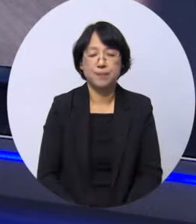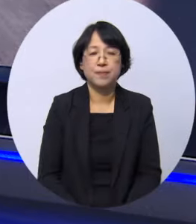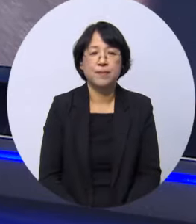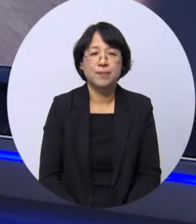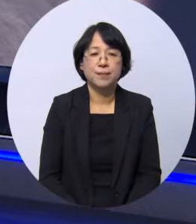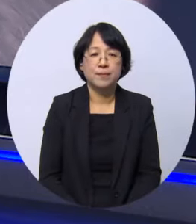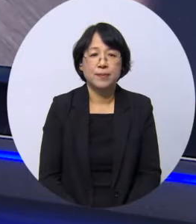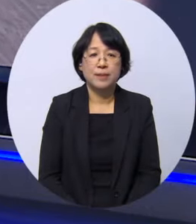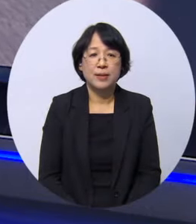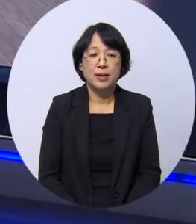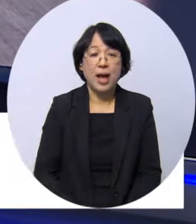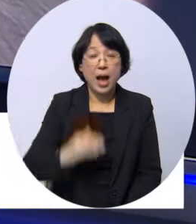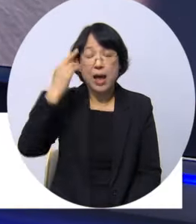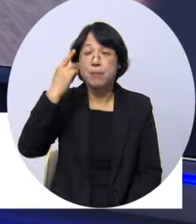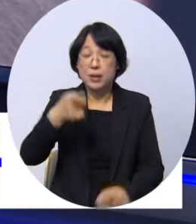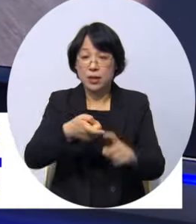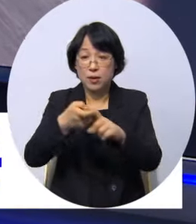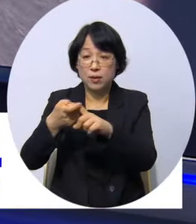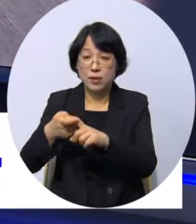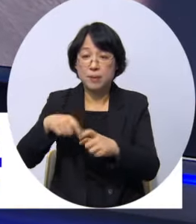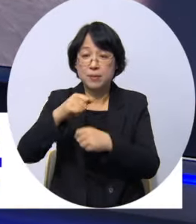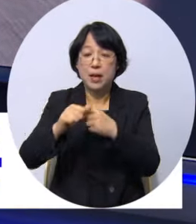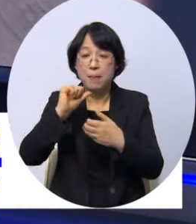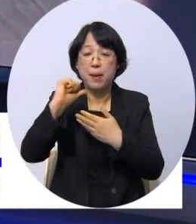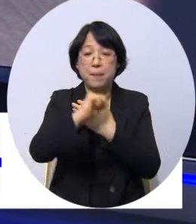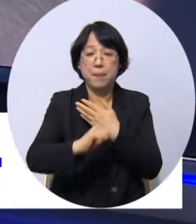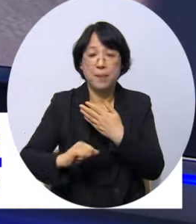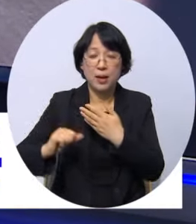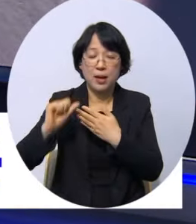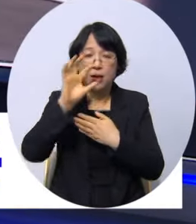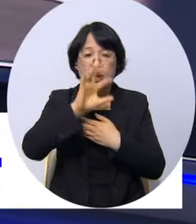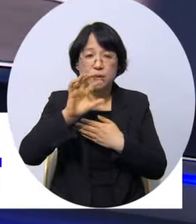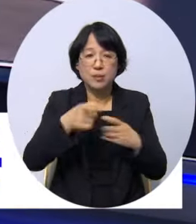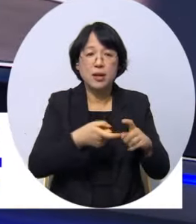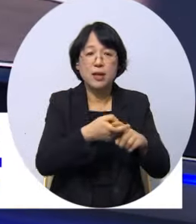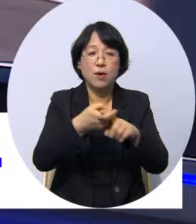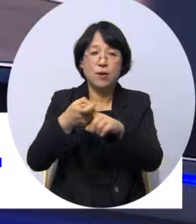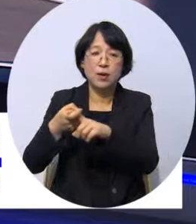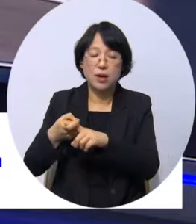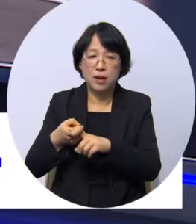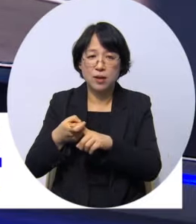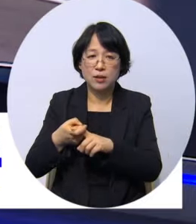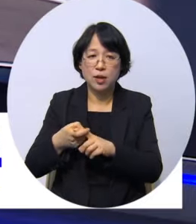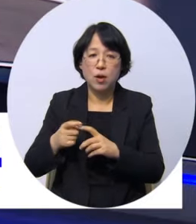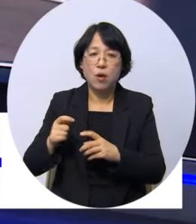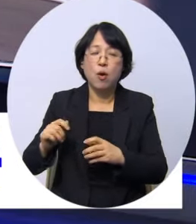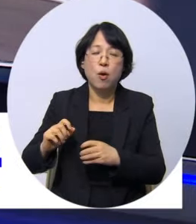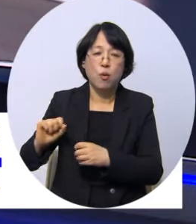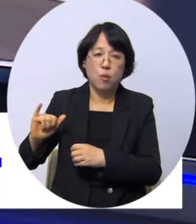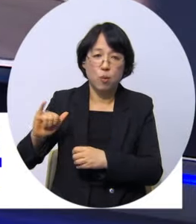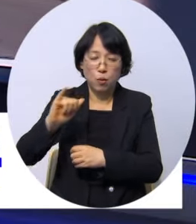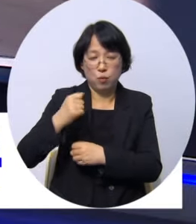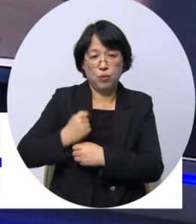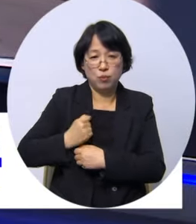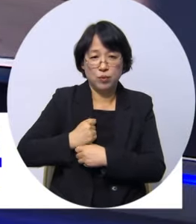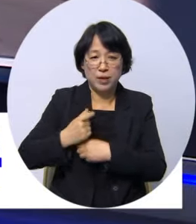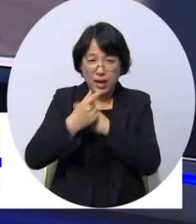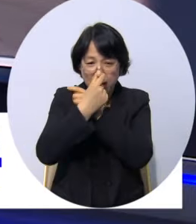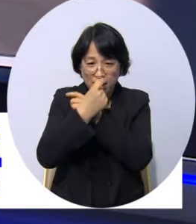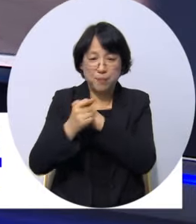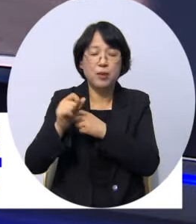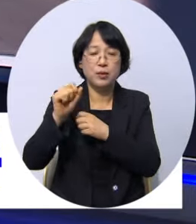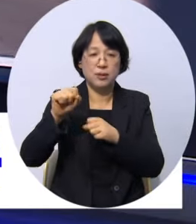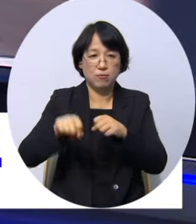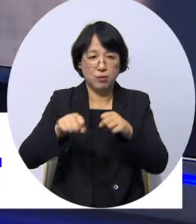김민하 한미 연합 자유의 방패 연습과 연계한 공군의 엘리펀트 워크 훈련이 실시됐습니다 전투기